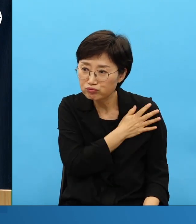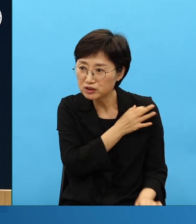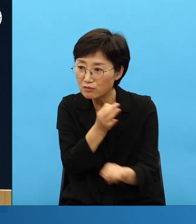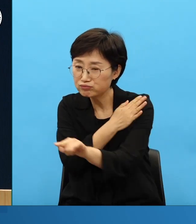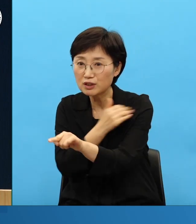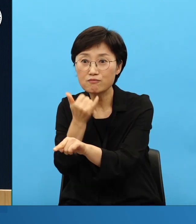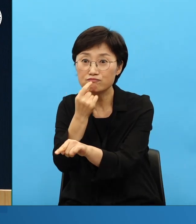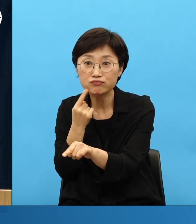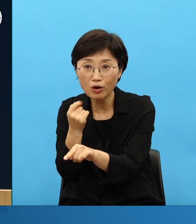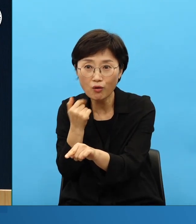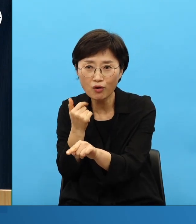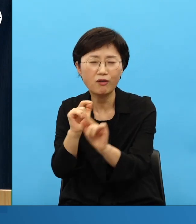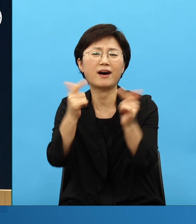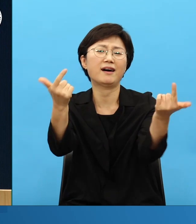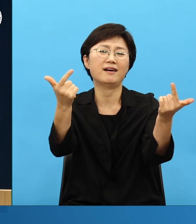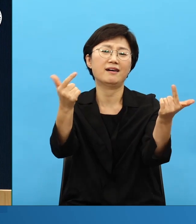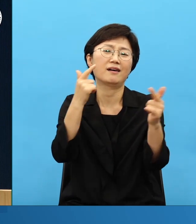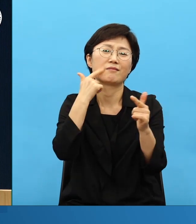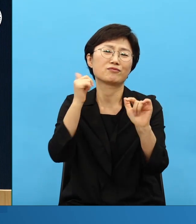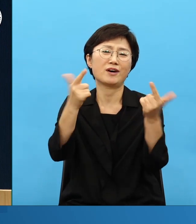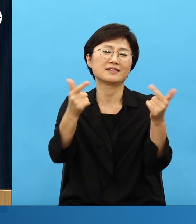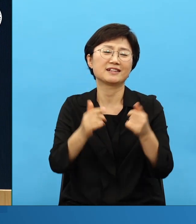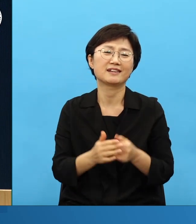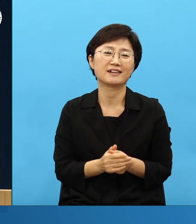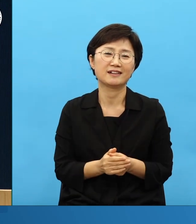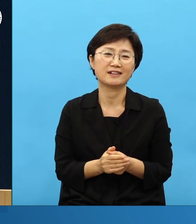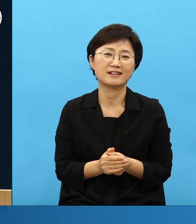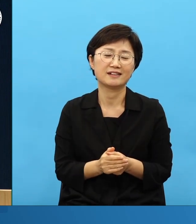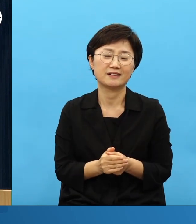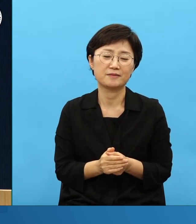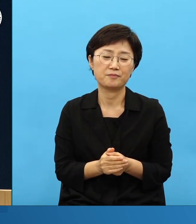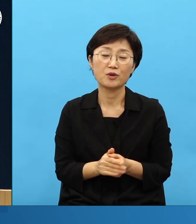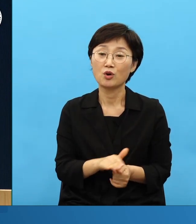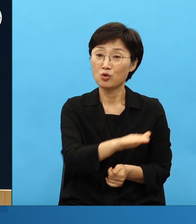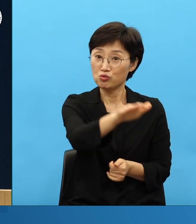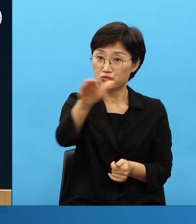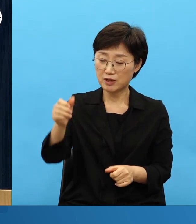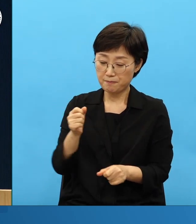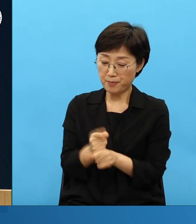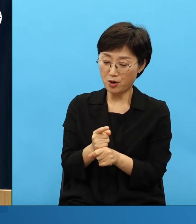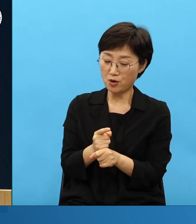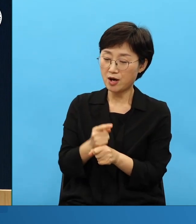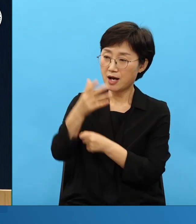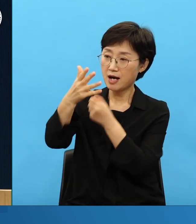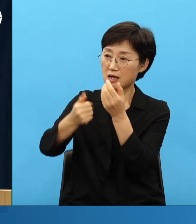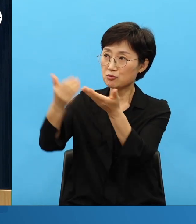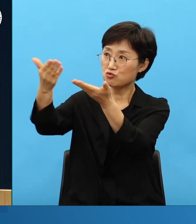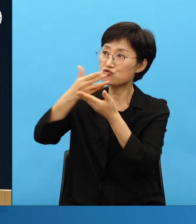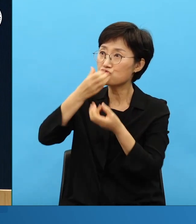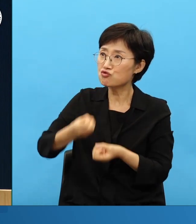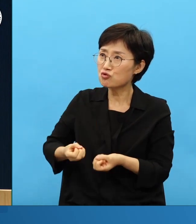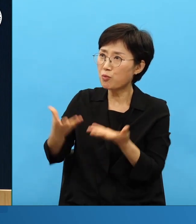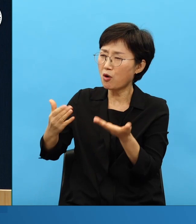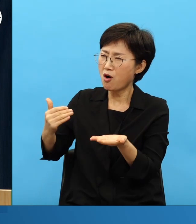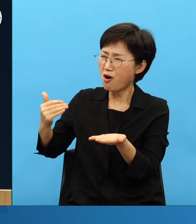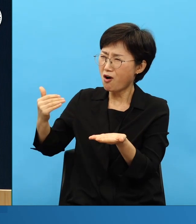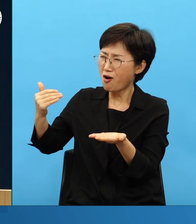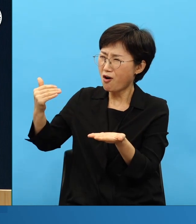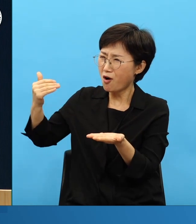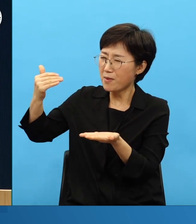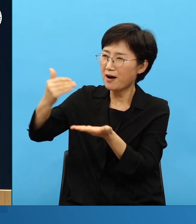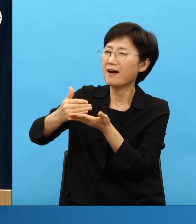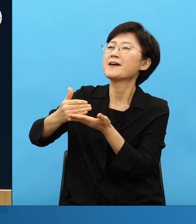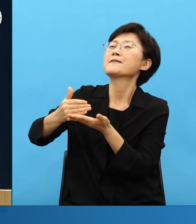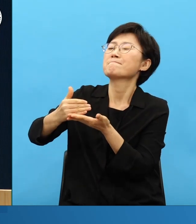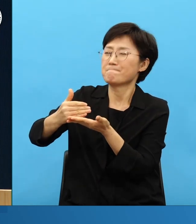countries and affluent people. It's not that they're well 우리가 off. 얼마나 하나님 주신 큰 축복을 받았는지 이거 알고 오늘 틀을 완전히 깨는 날이에요. We must